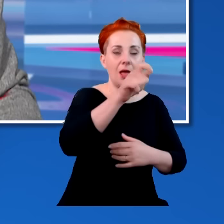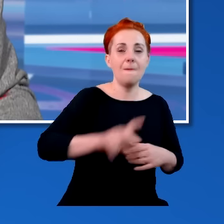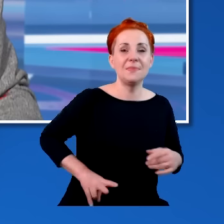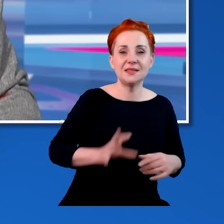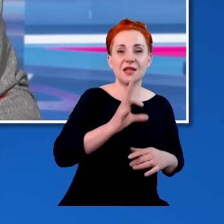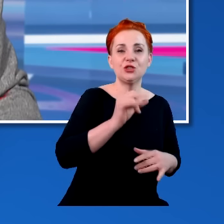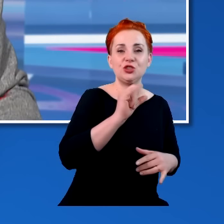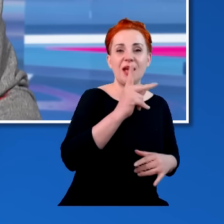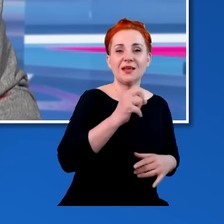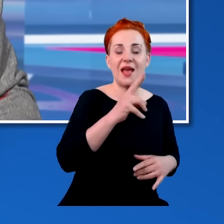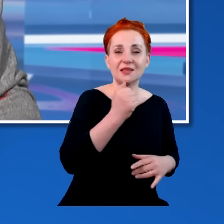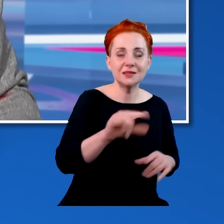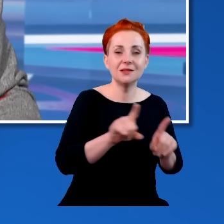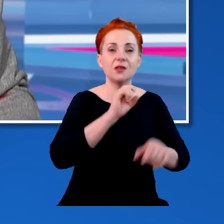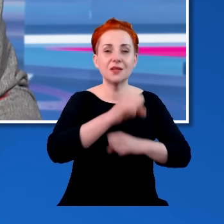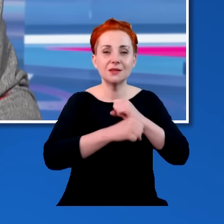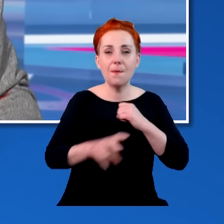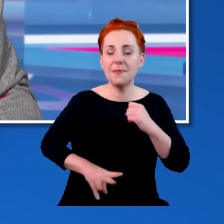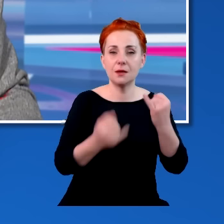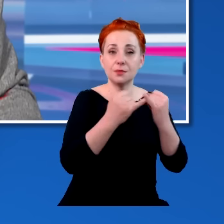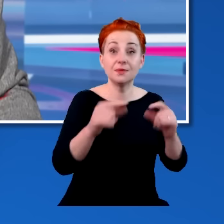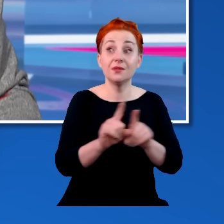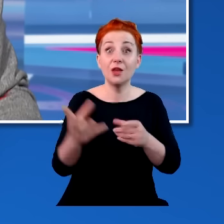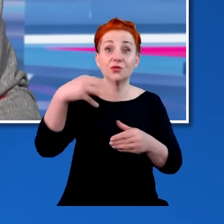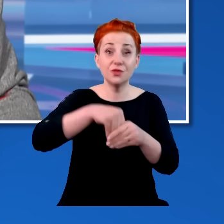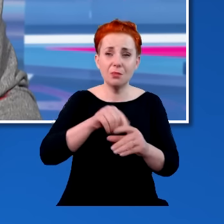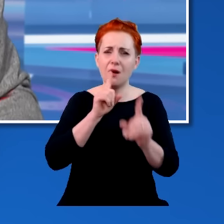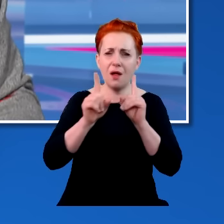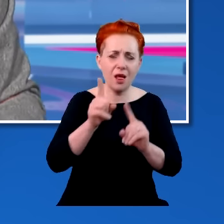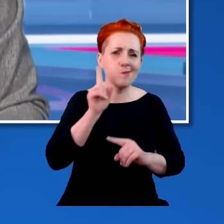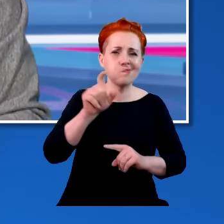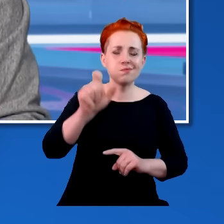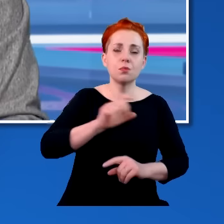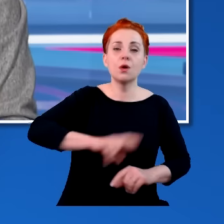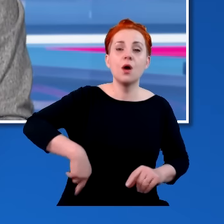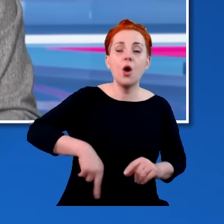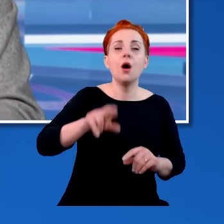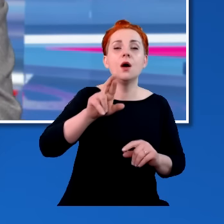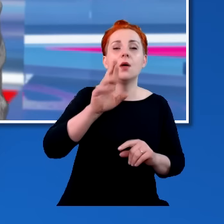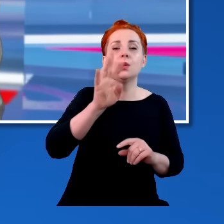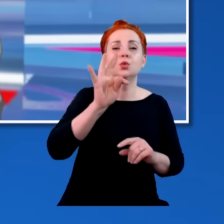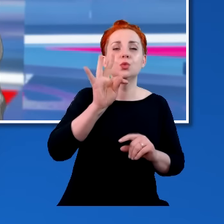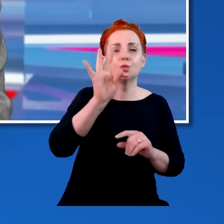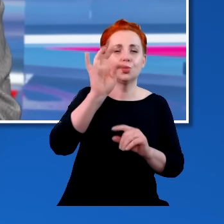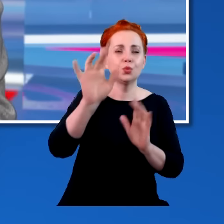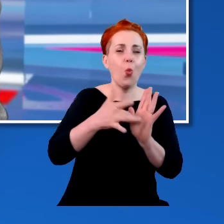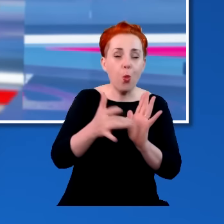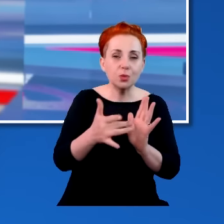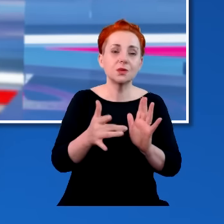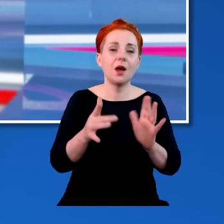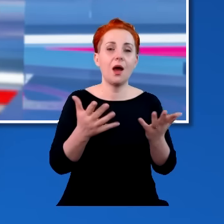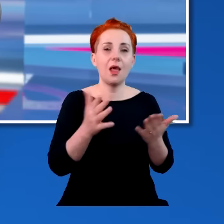wiceministrowie. Teraz też włączył się w to Donald Tusk. Pewne rozwiązania już zostały. No tak, ale panie pośle, przepraszam, bo